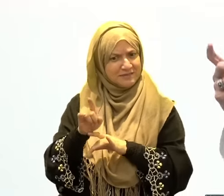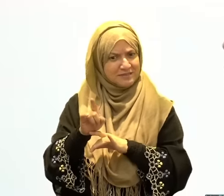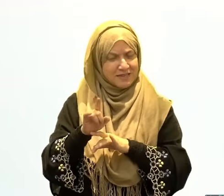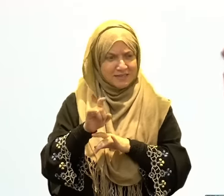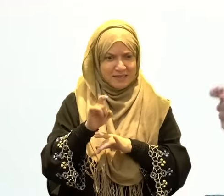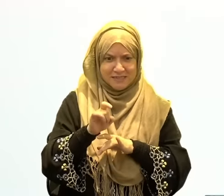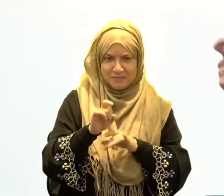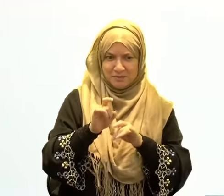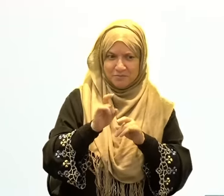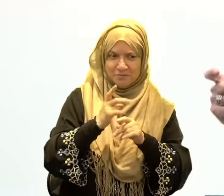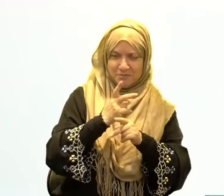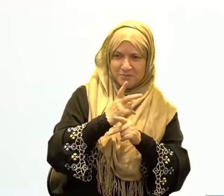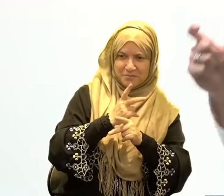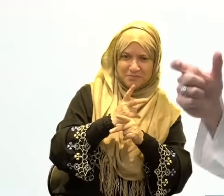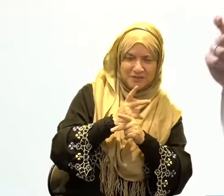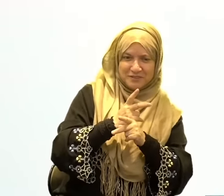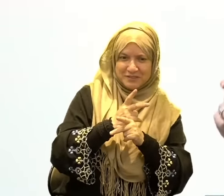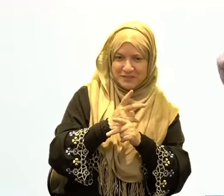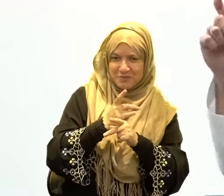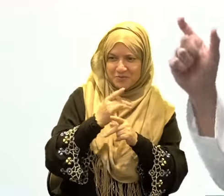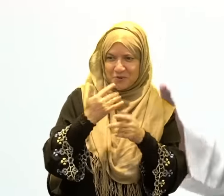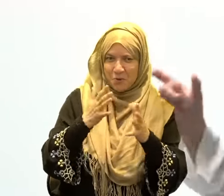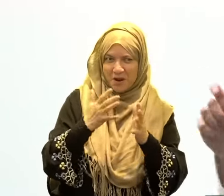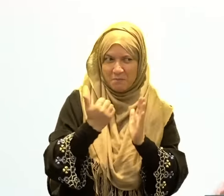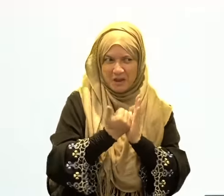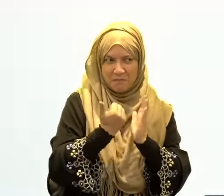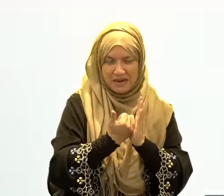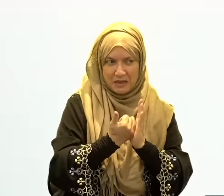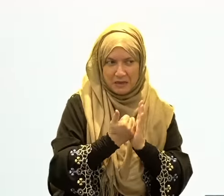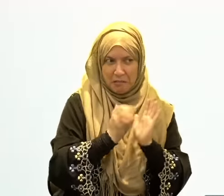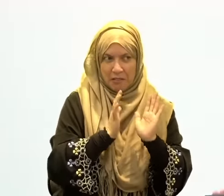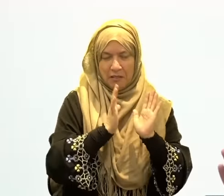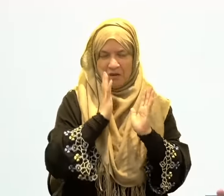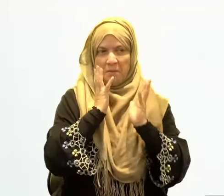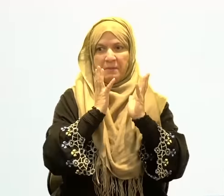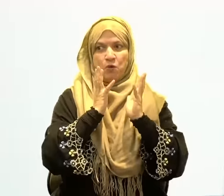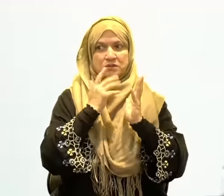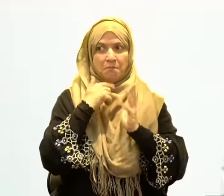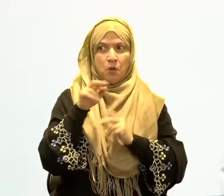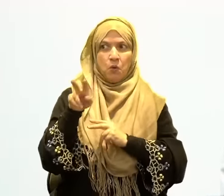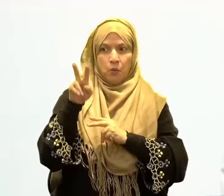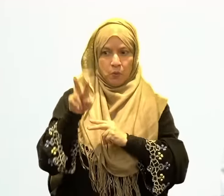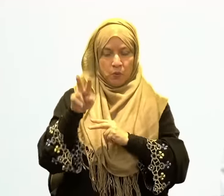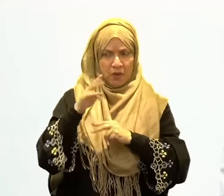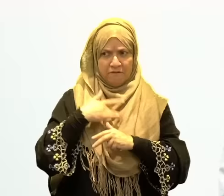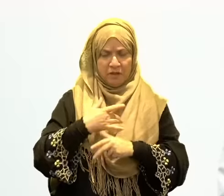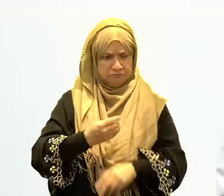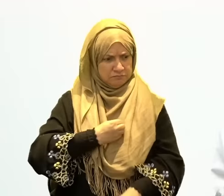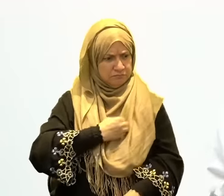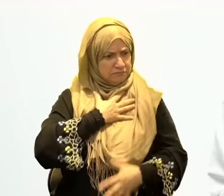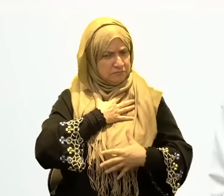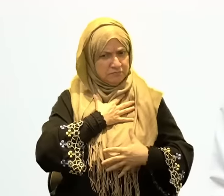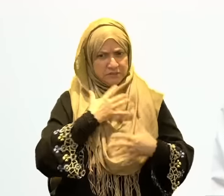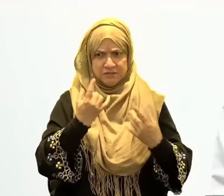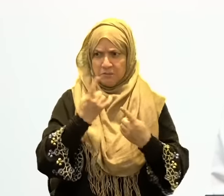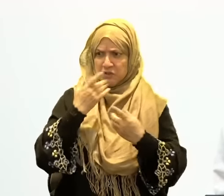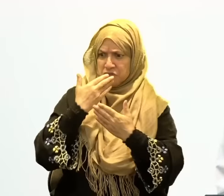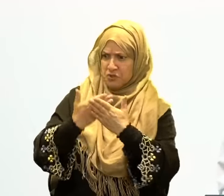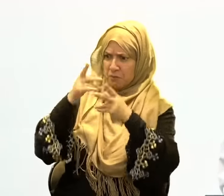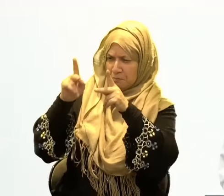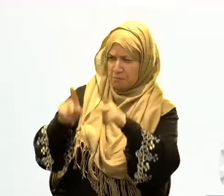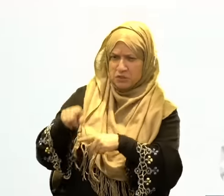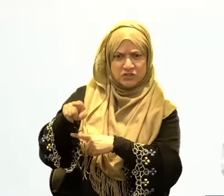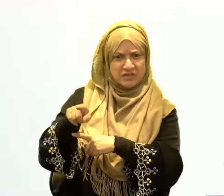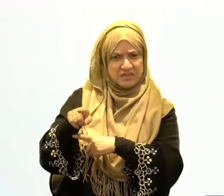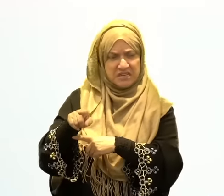happens to us in the presence of a righteous person, or someone we think is righteous, because only Allah knows who's righteous and not. But the Prophet ﷺ is